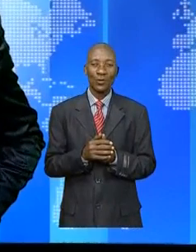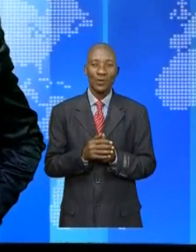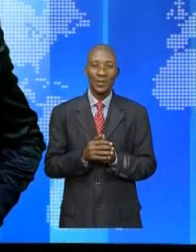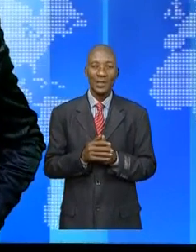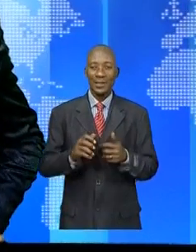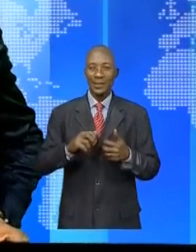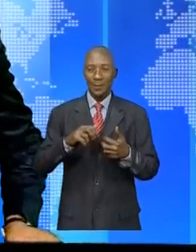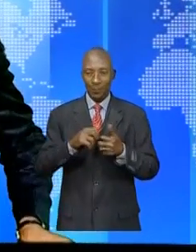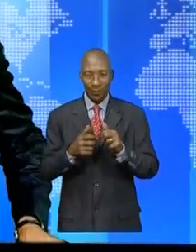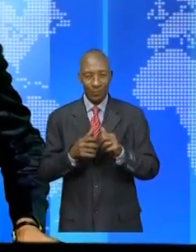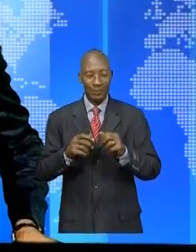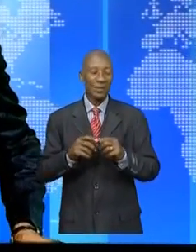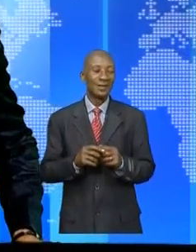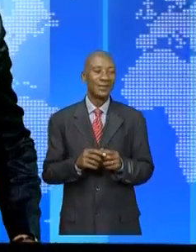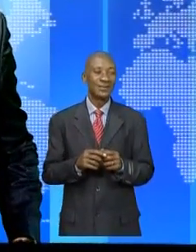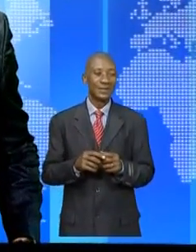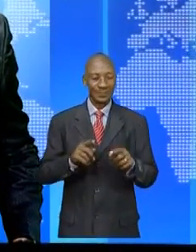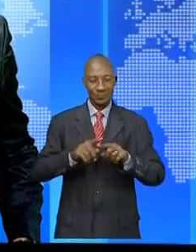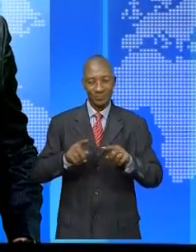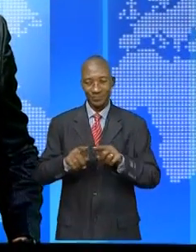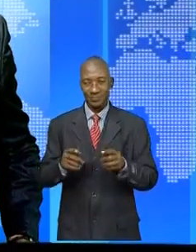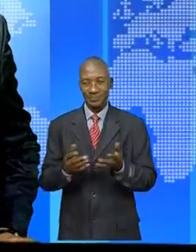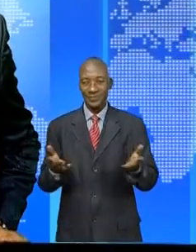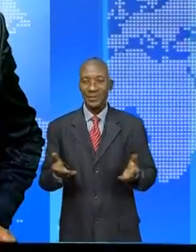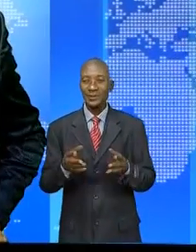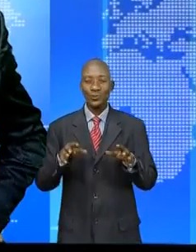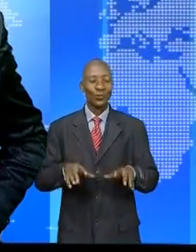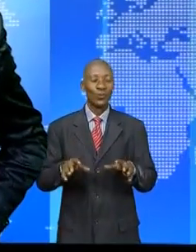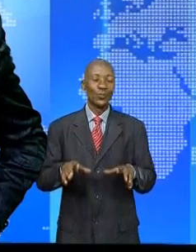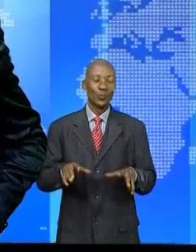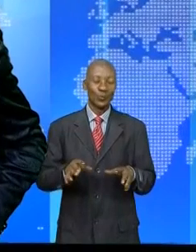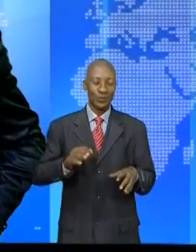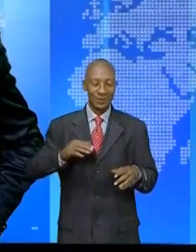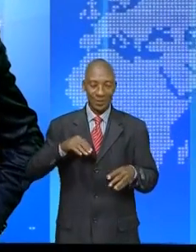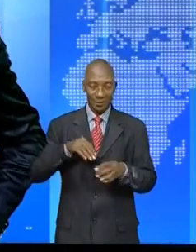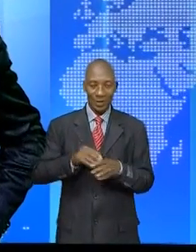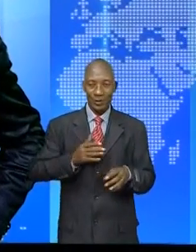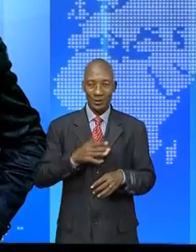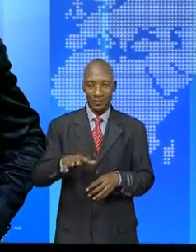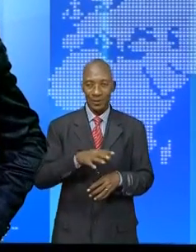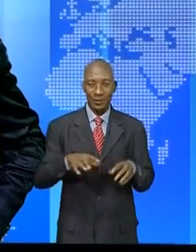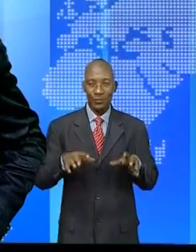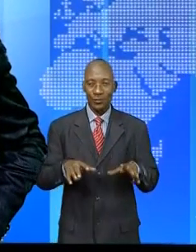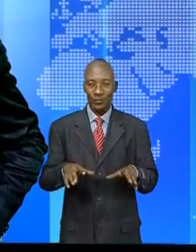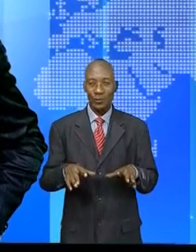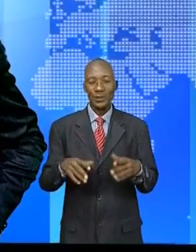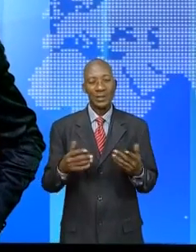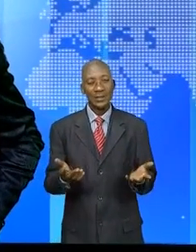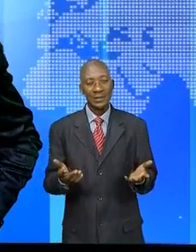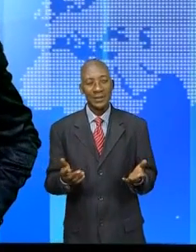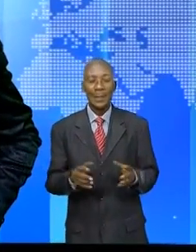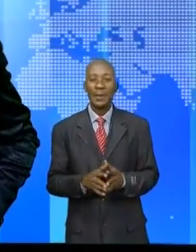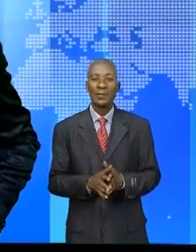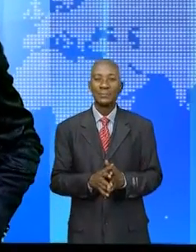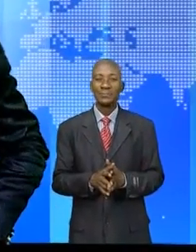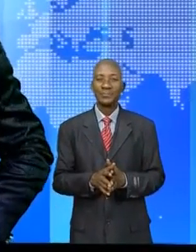stricts respects d'un protocole sanitaire dans les pays qui sortent du confinement à Kinshasa. La ministre de la Culture s'est adressée